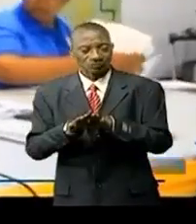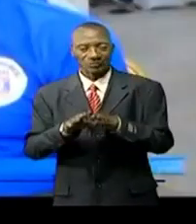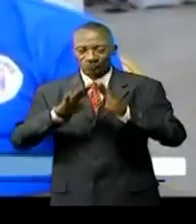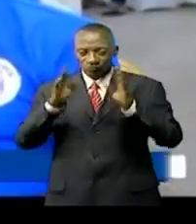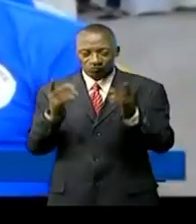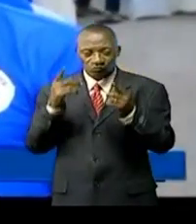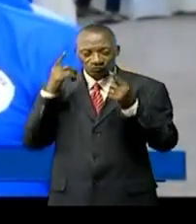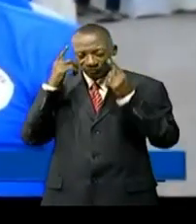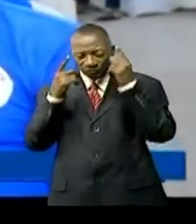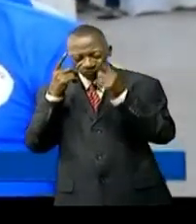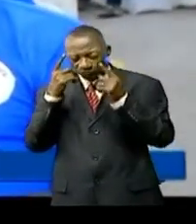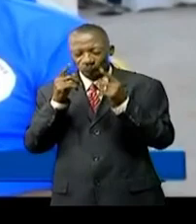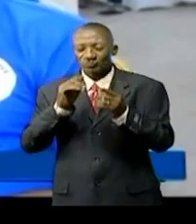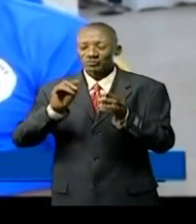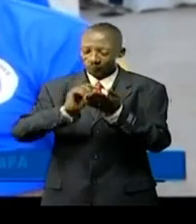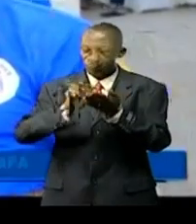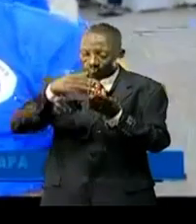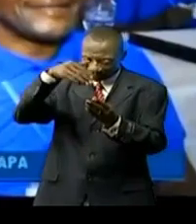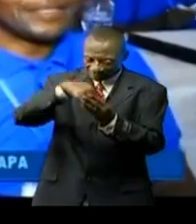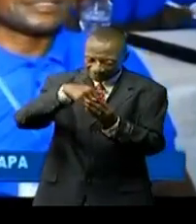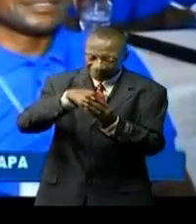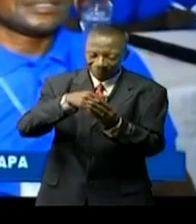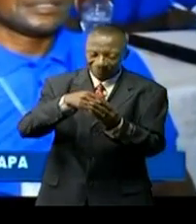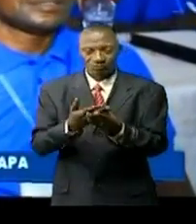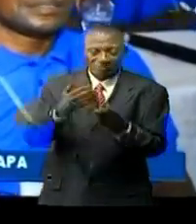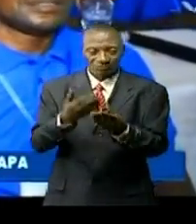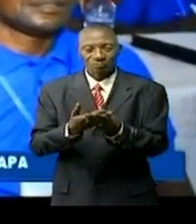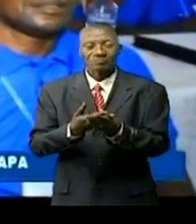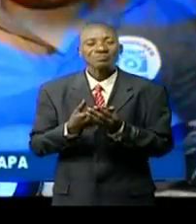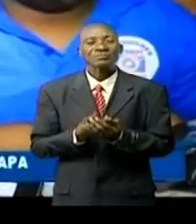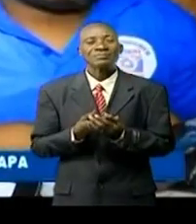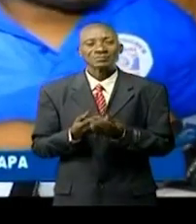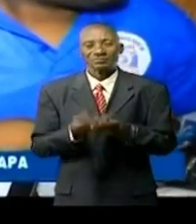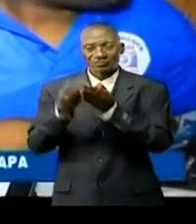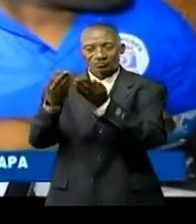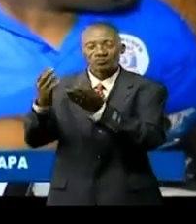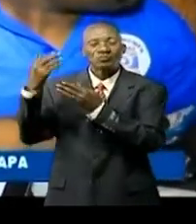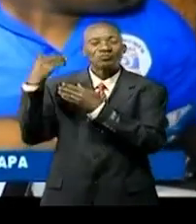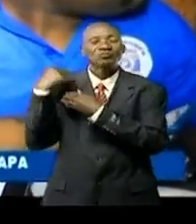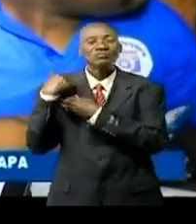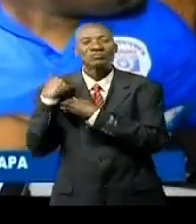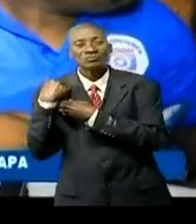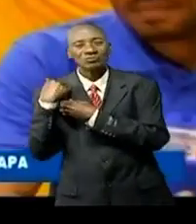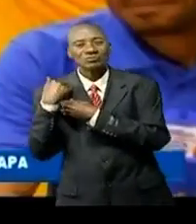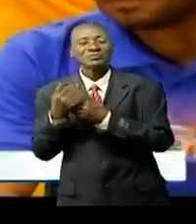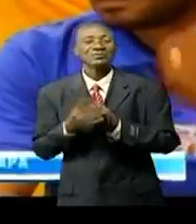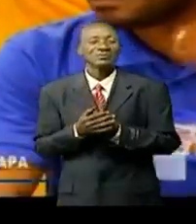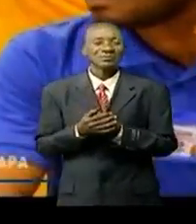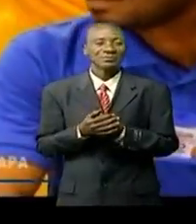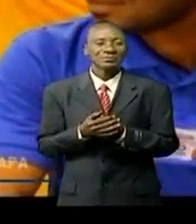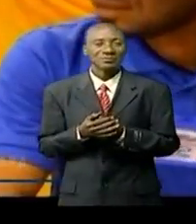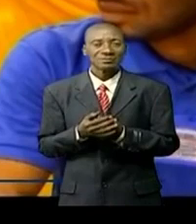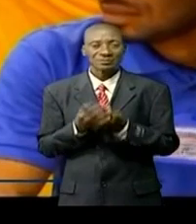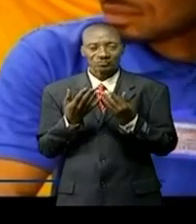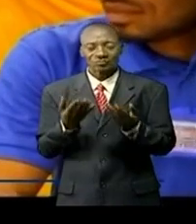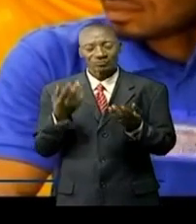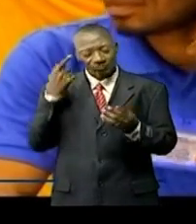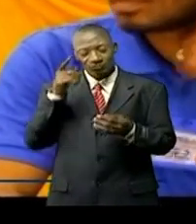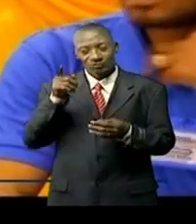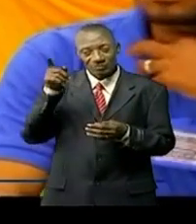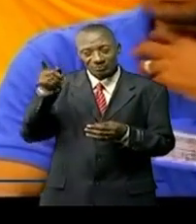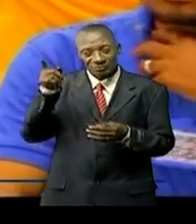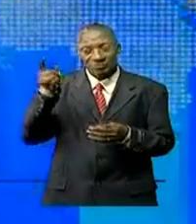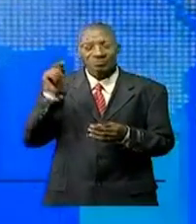tous les bureaux provinciaux et préoccupations soulevées. Une suite favorable a été réservée aux préoccupations soulevées par tous les